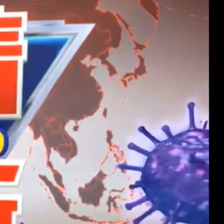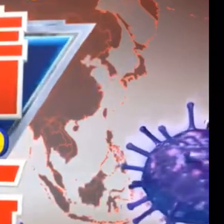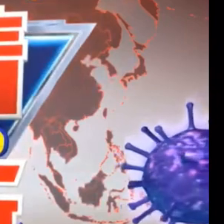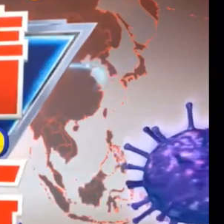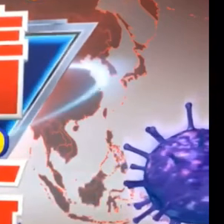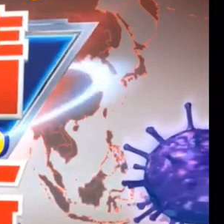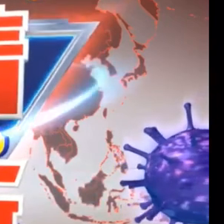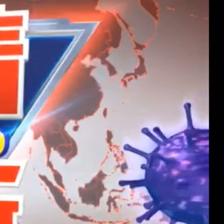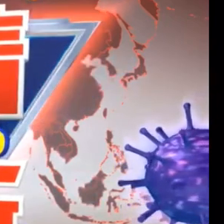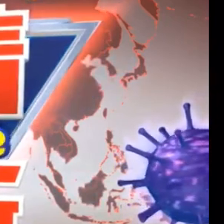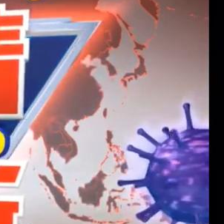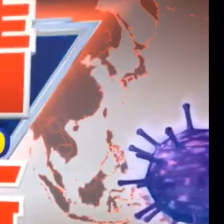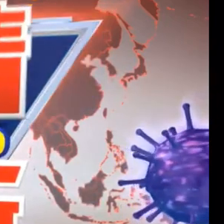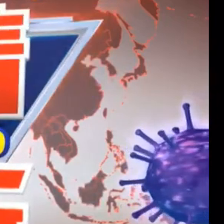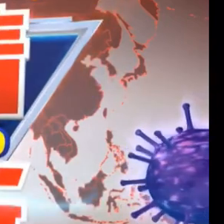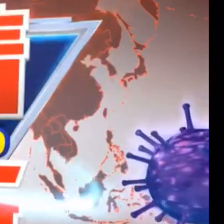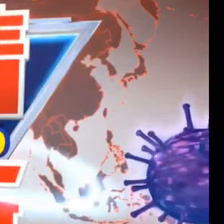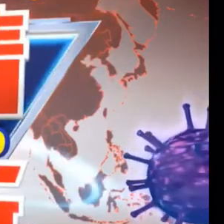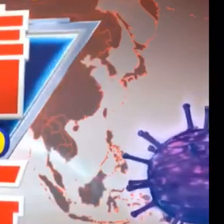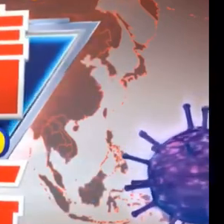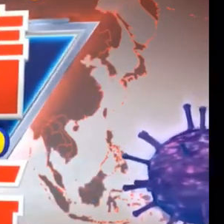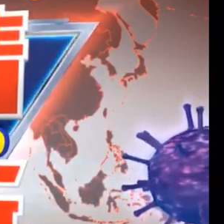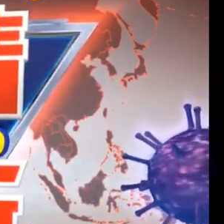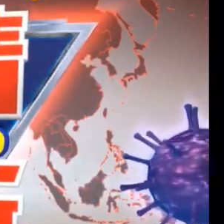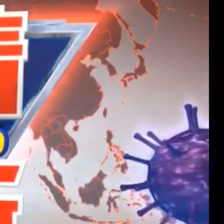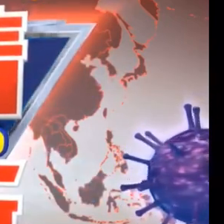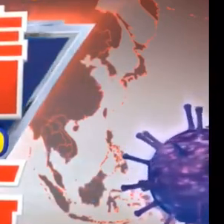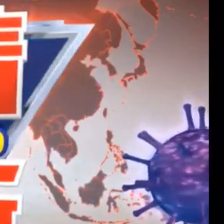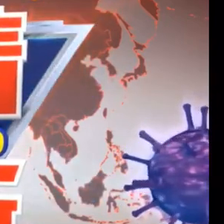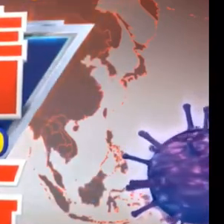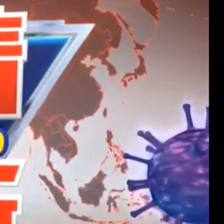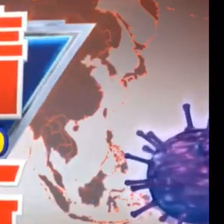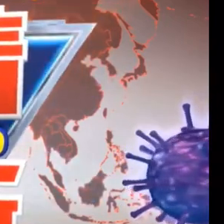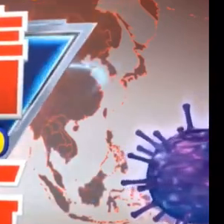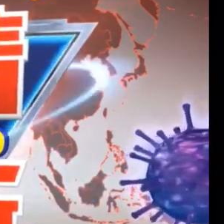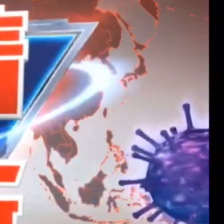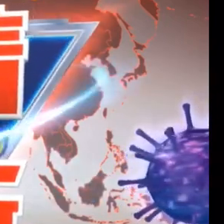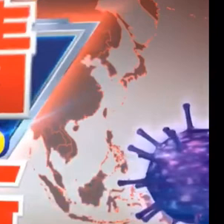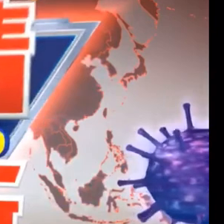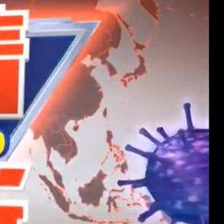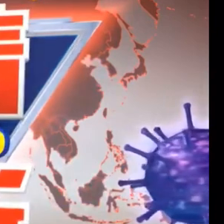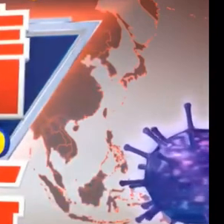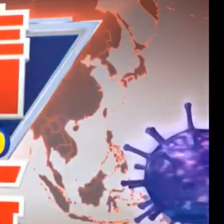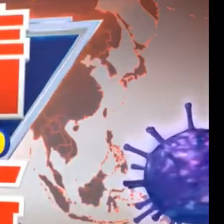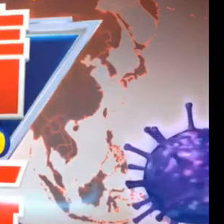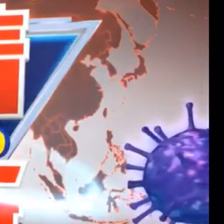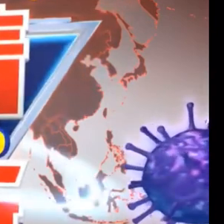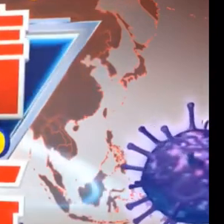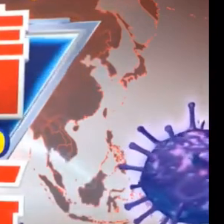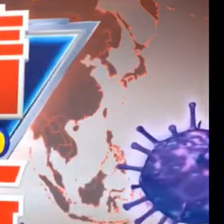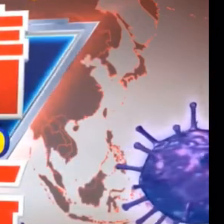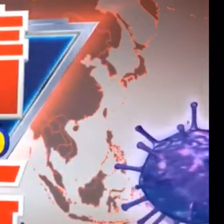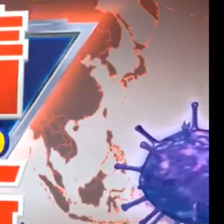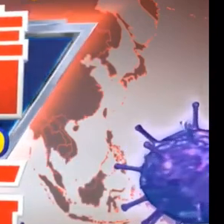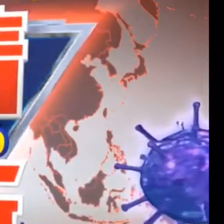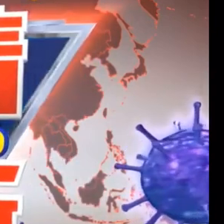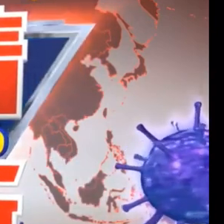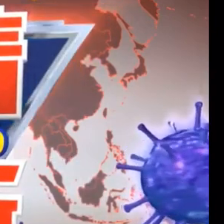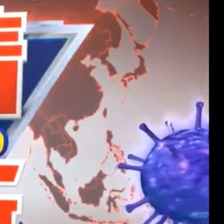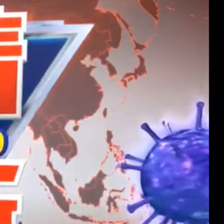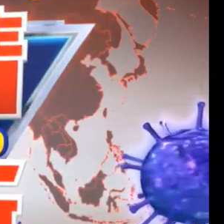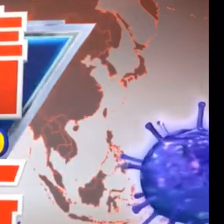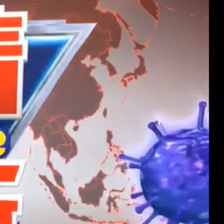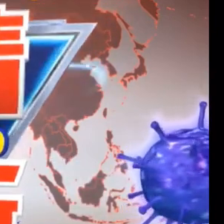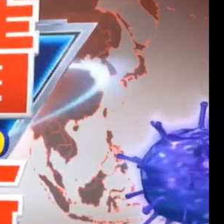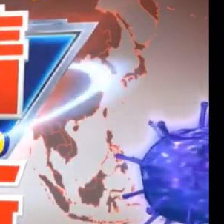的足迹则几乎跟老婆案18533重叠。再来是有1月24号曾经自行骑车去胡厝里商